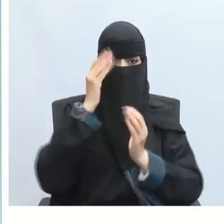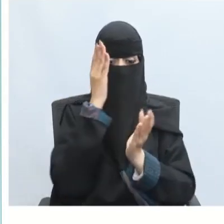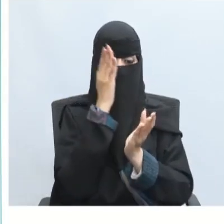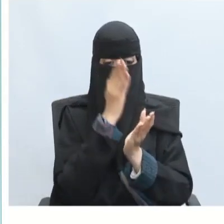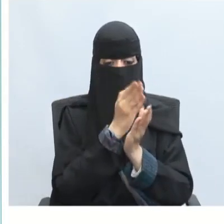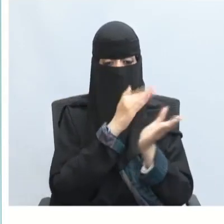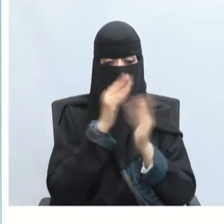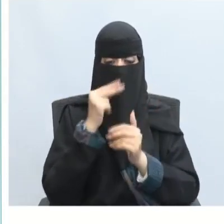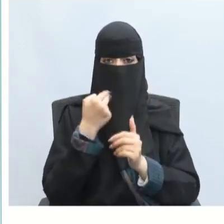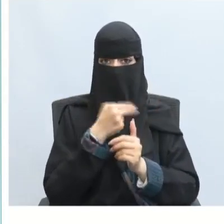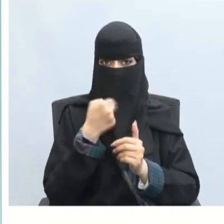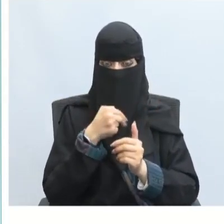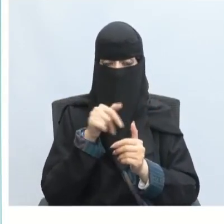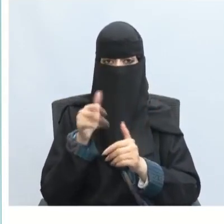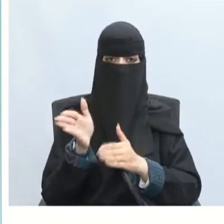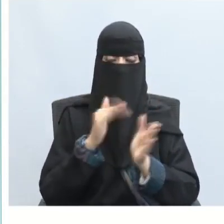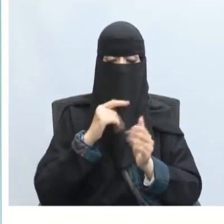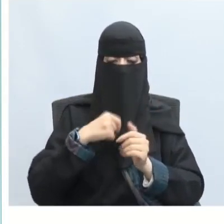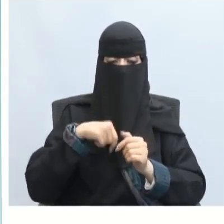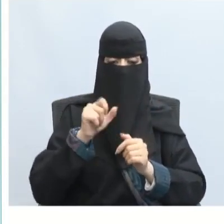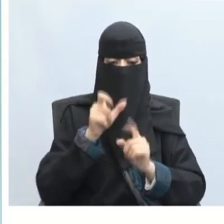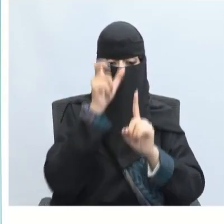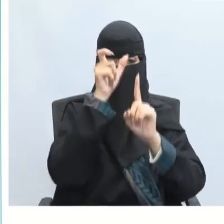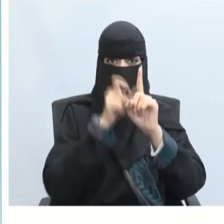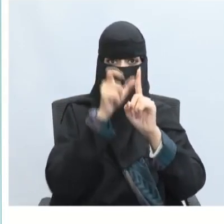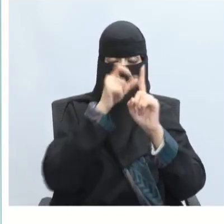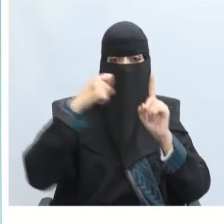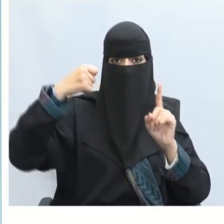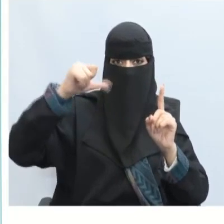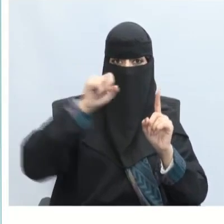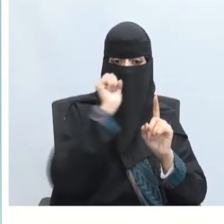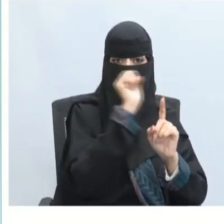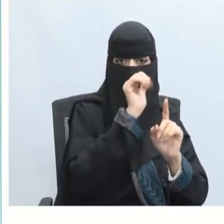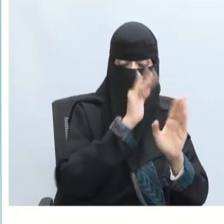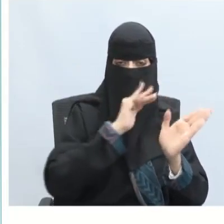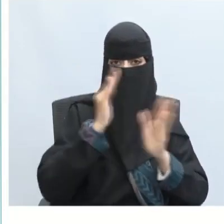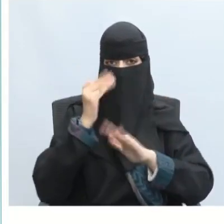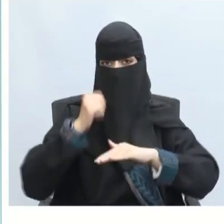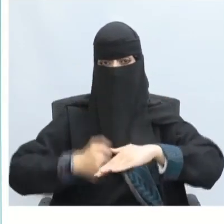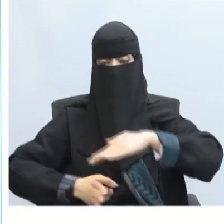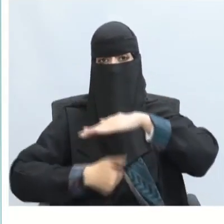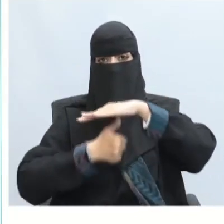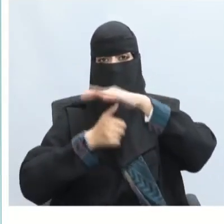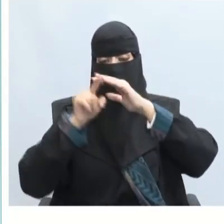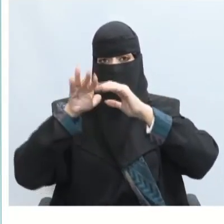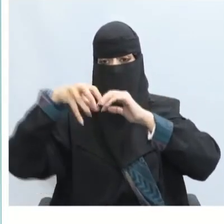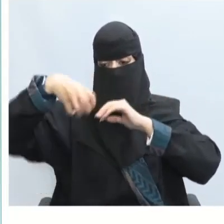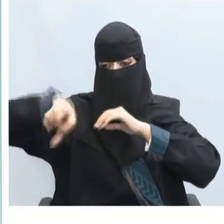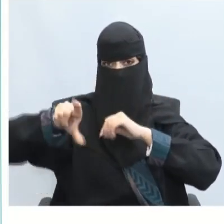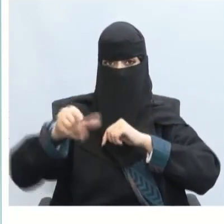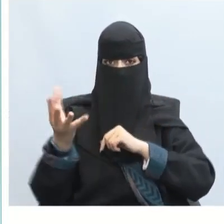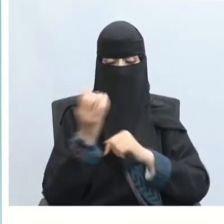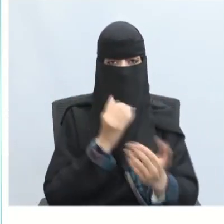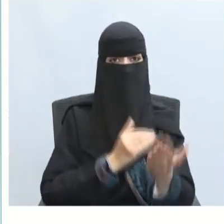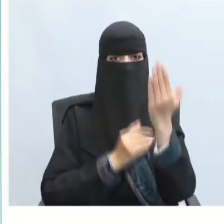الاداره للجهه الحكوميه او الوزير المختص او رئيس الجهه التي تصدر